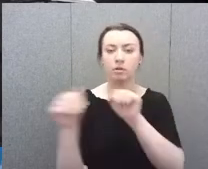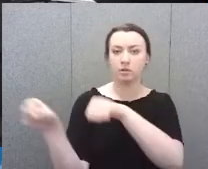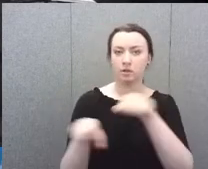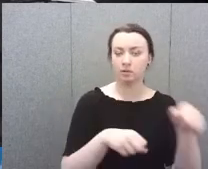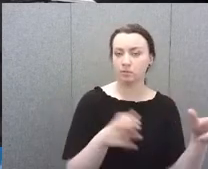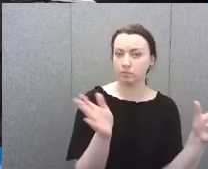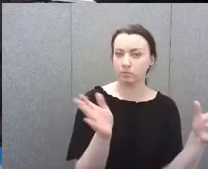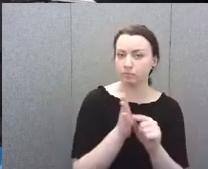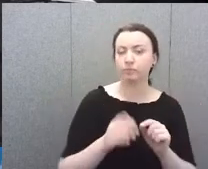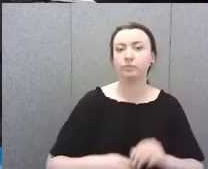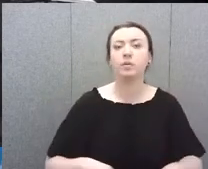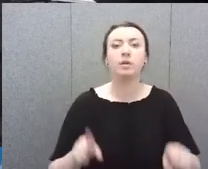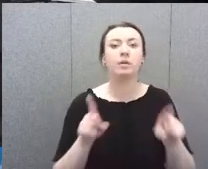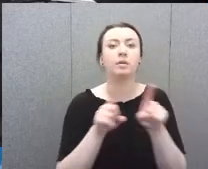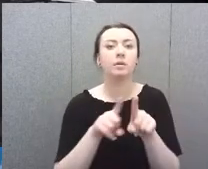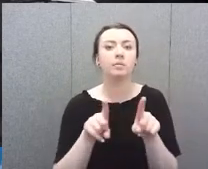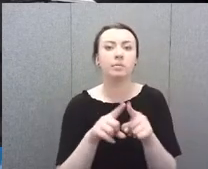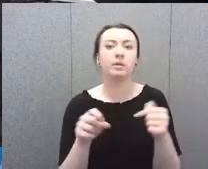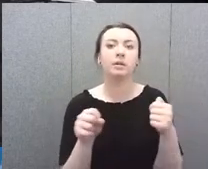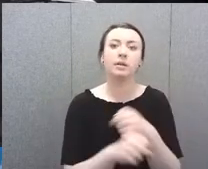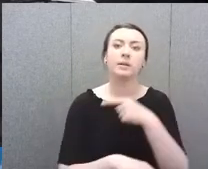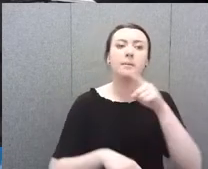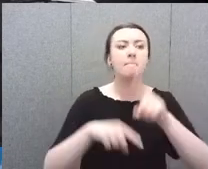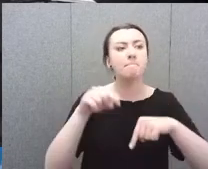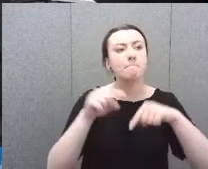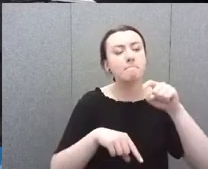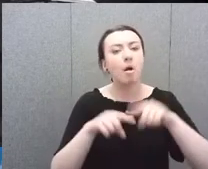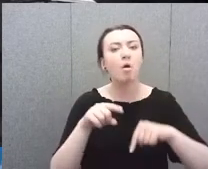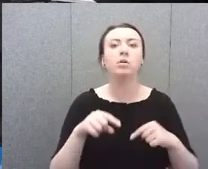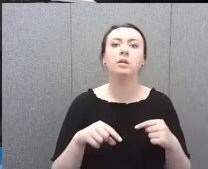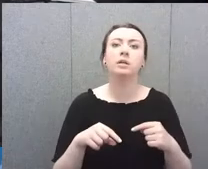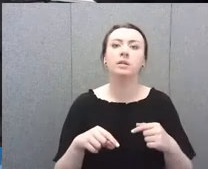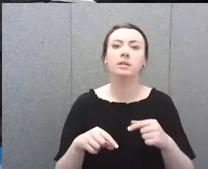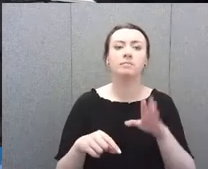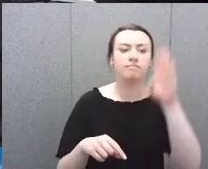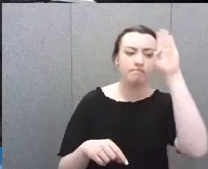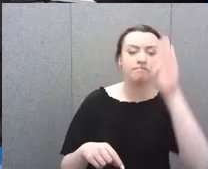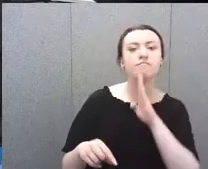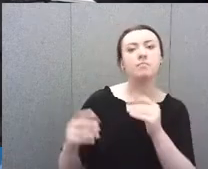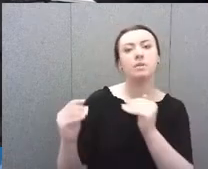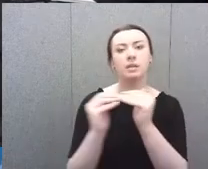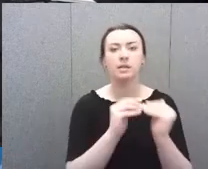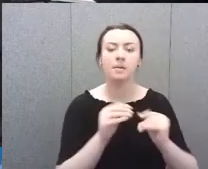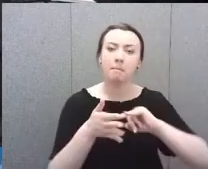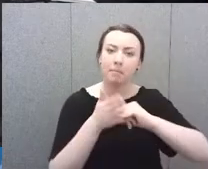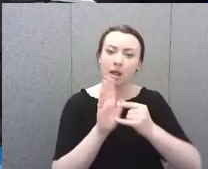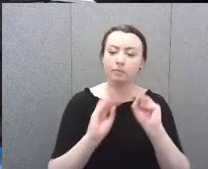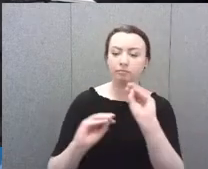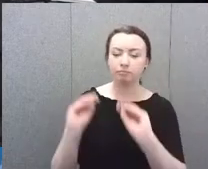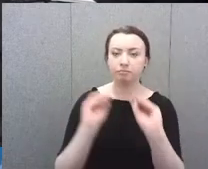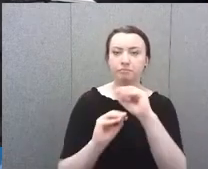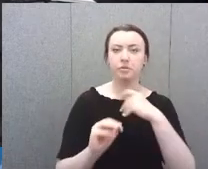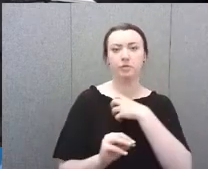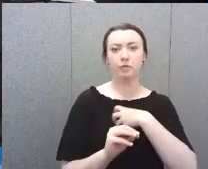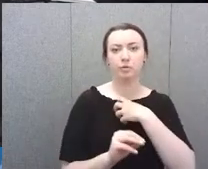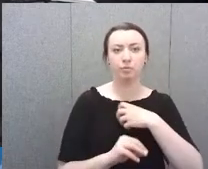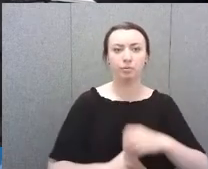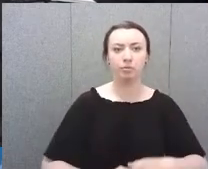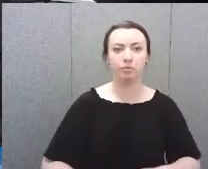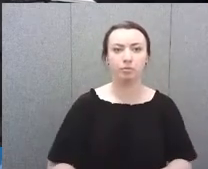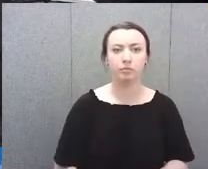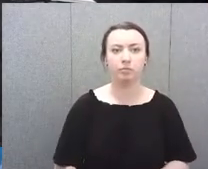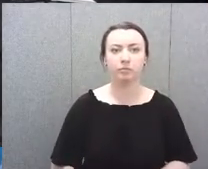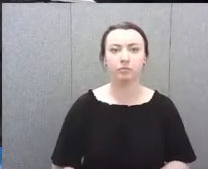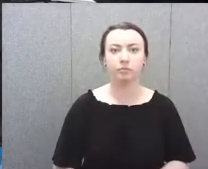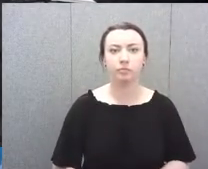нас разработаны в гендерном плане действий, должны объединить